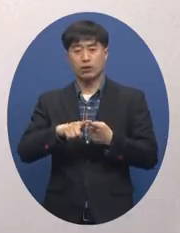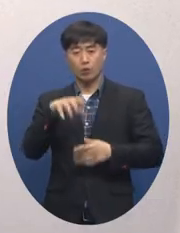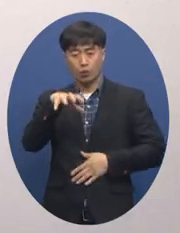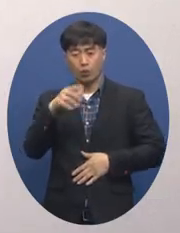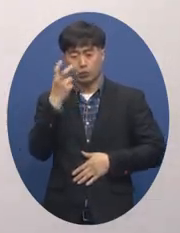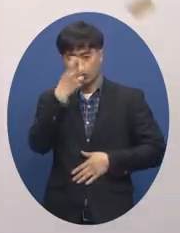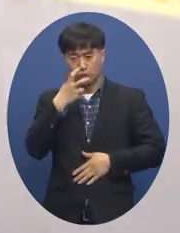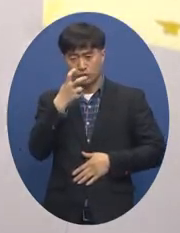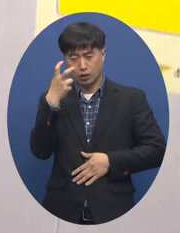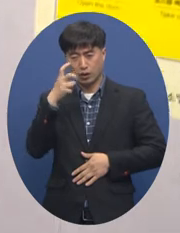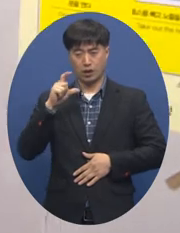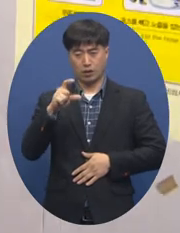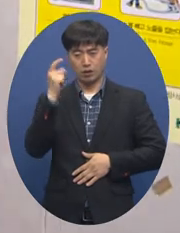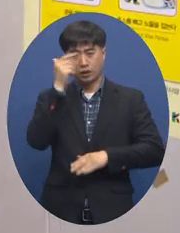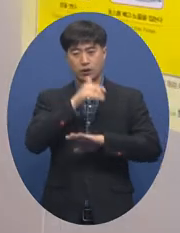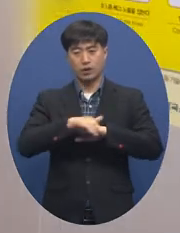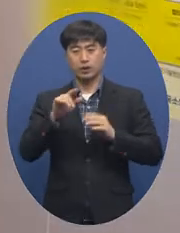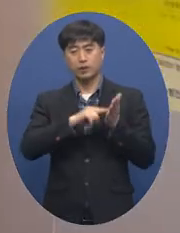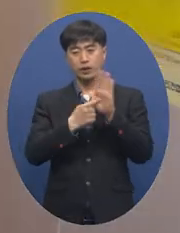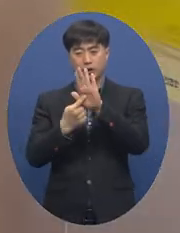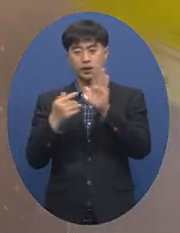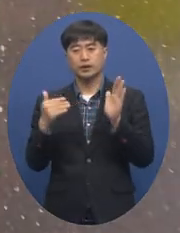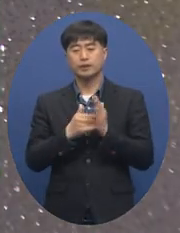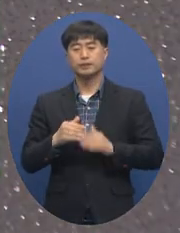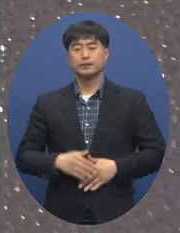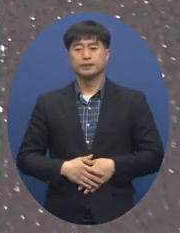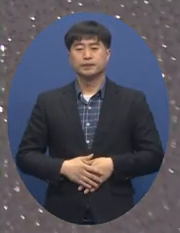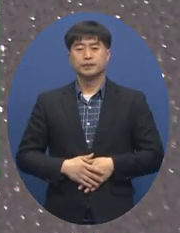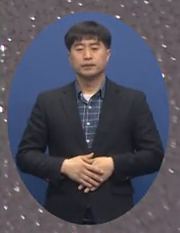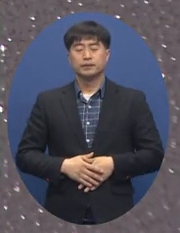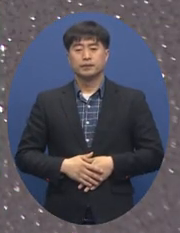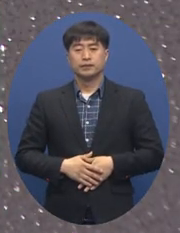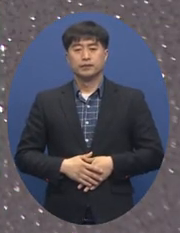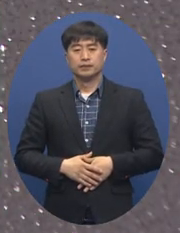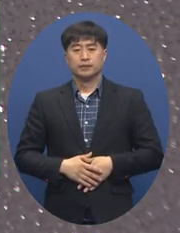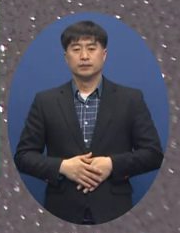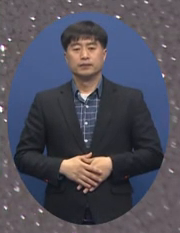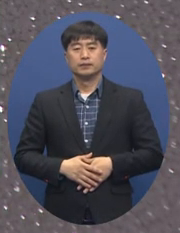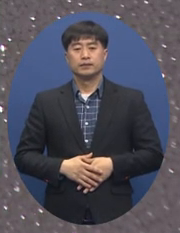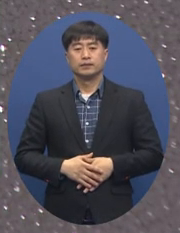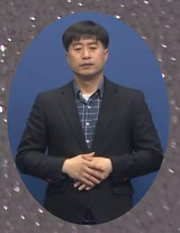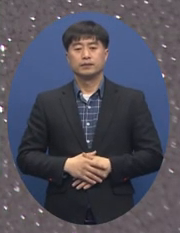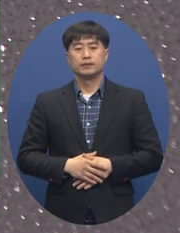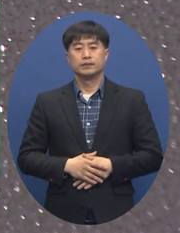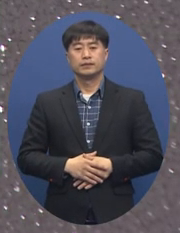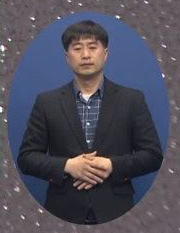현장 조사 등의 보완책을 강화할 예정이라고 밝혔습니다. 경기주TV 한선지입니다.